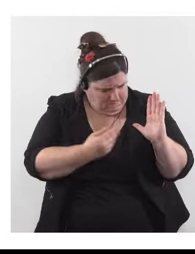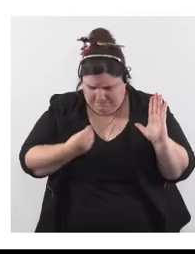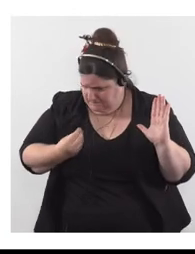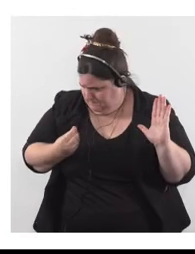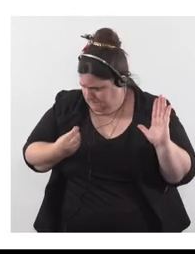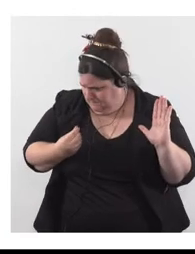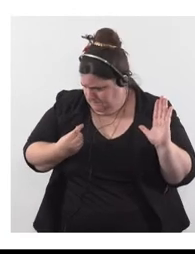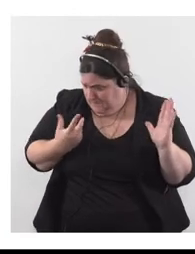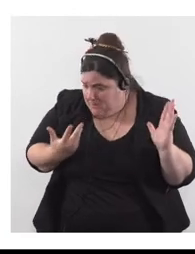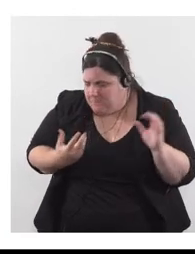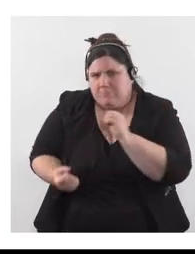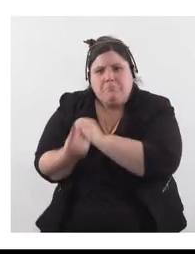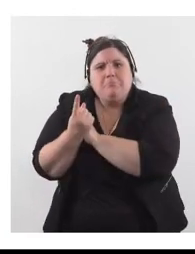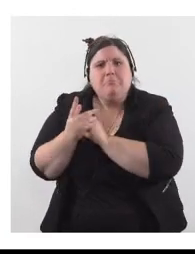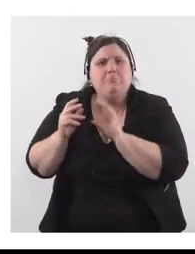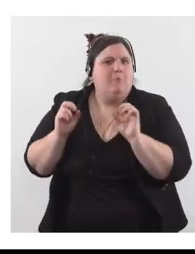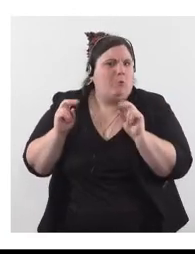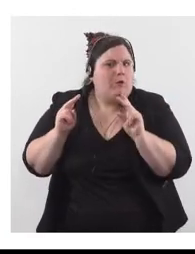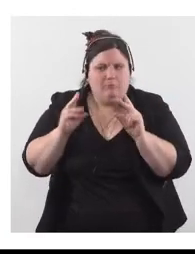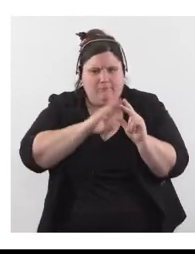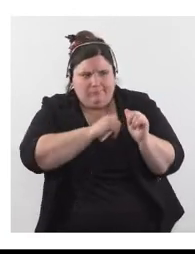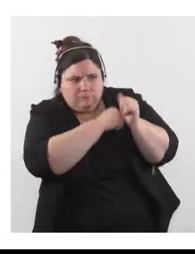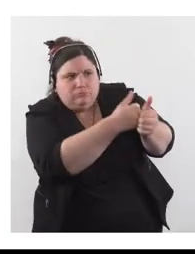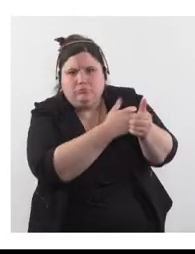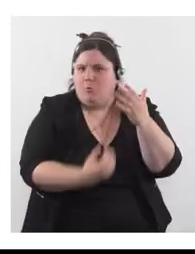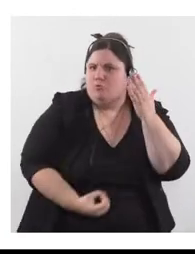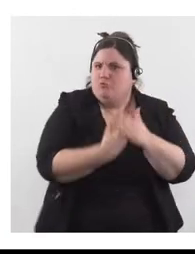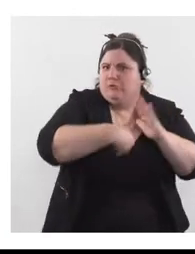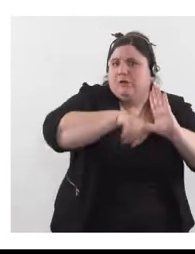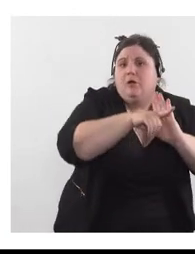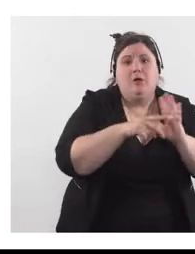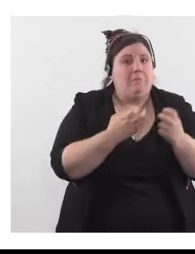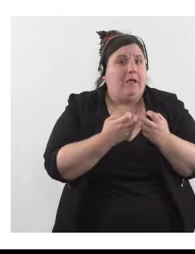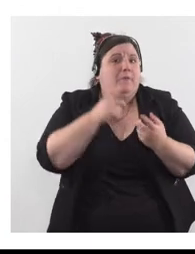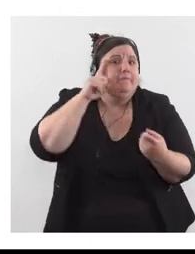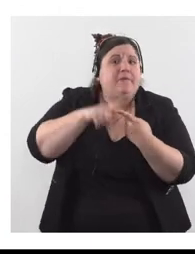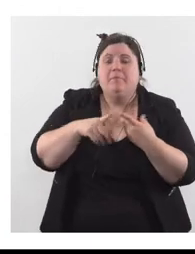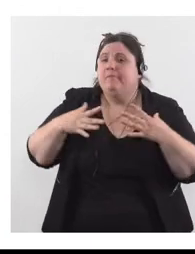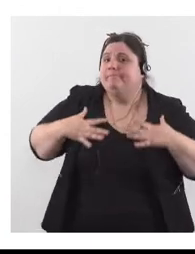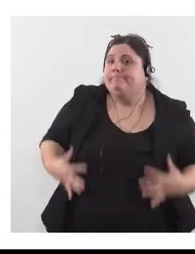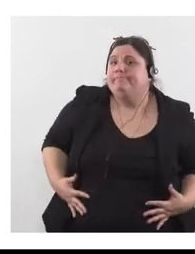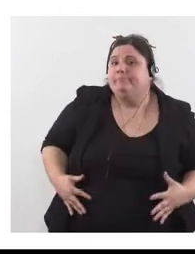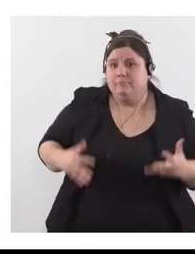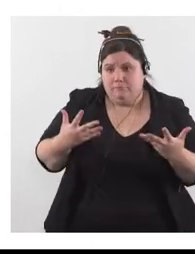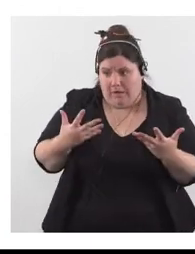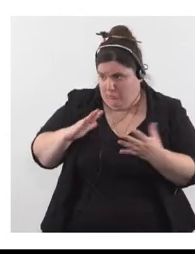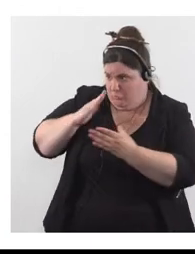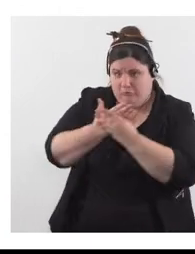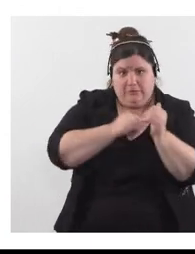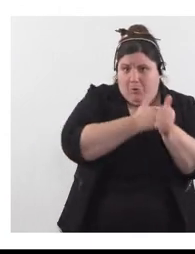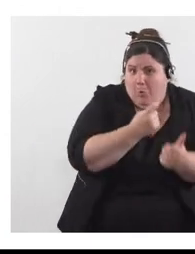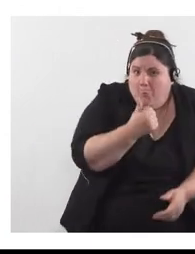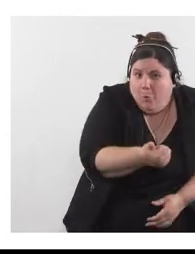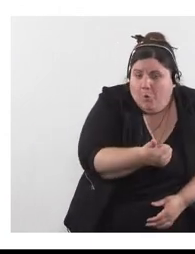nous important. Par exemple, les caractéristiques physiques. On a très, très peu de dossiers, mais tout récemment, nous avons eu un et on a décidé d'aller en justice pour créer